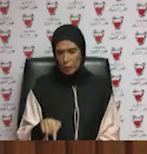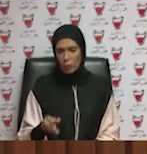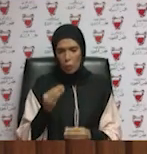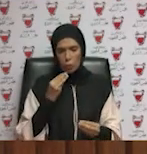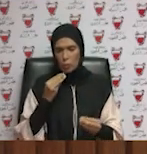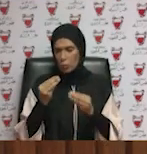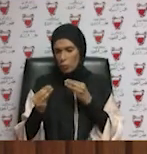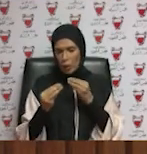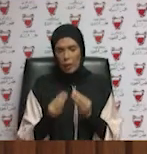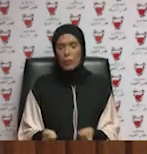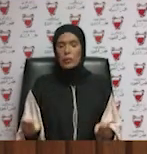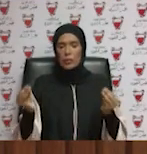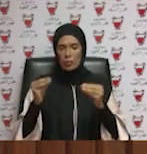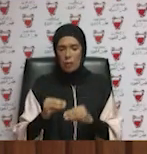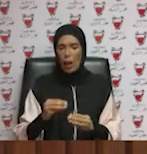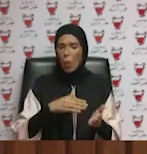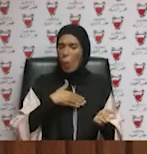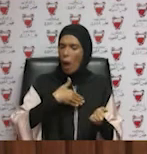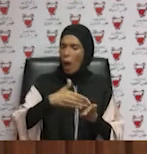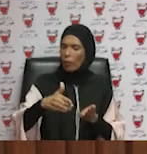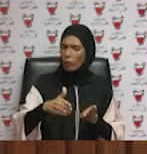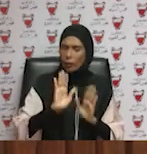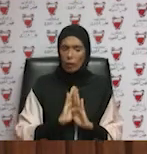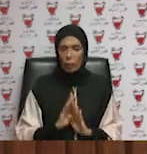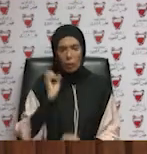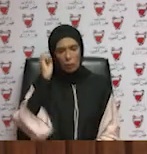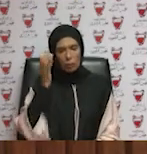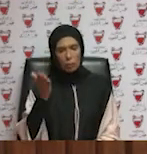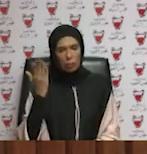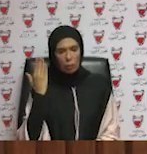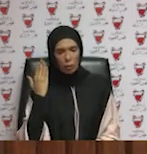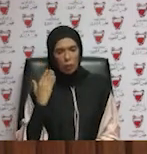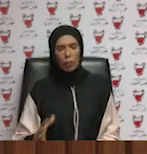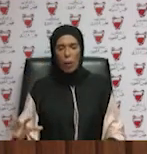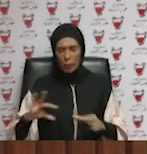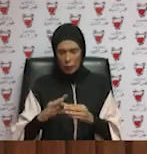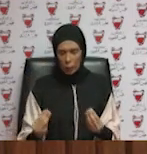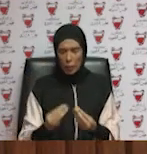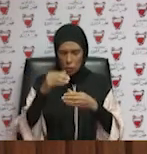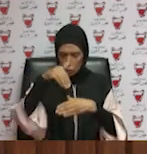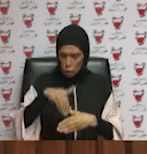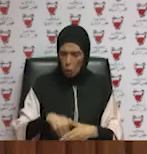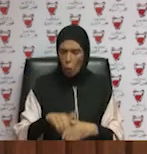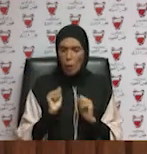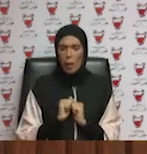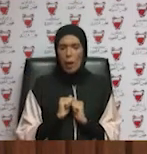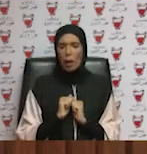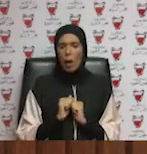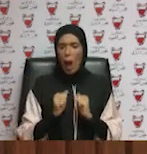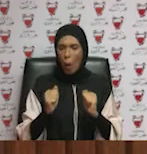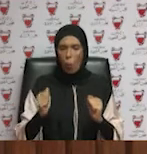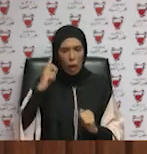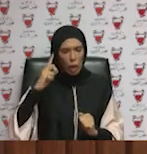بمناقشة أي إضافة أو حذف من اقتراحنا السابق. يا نتوافق مع النواب يا